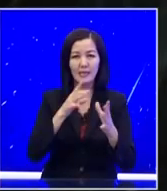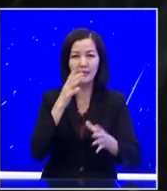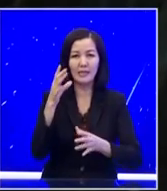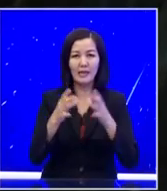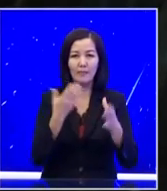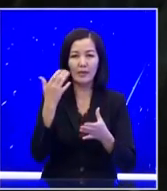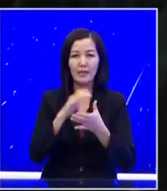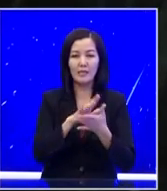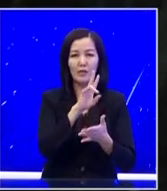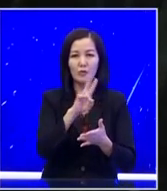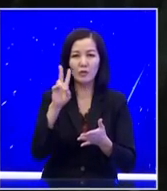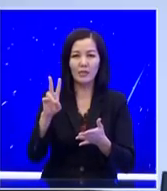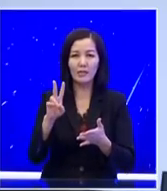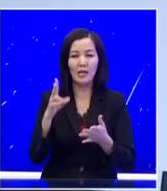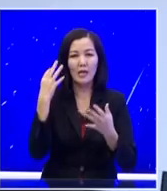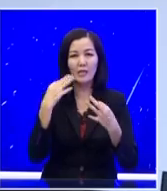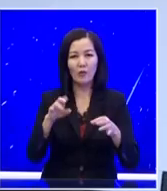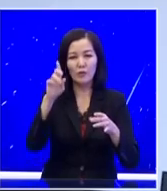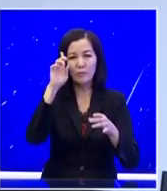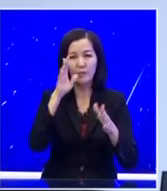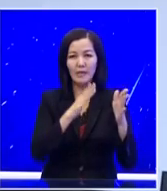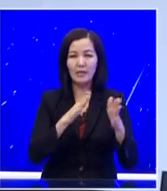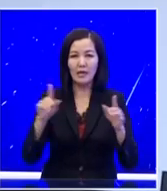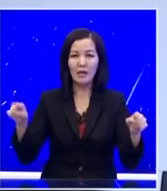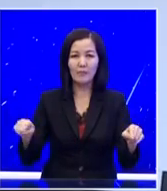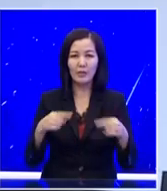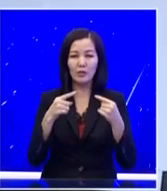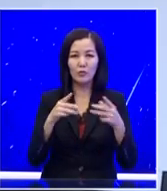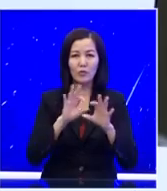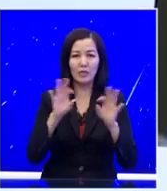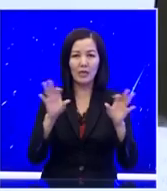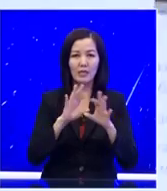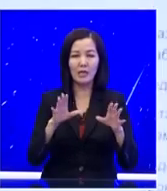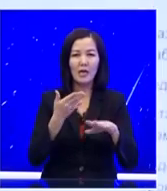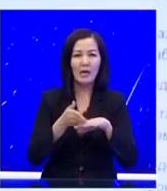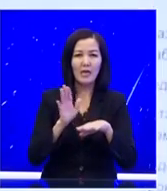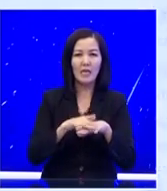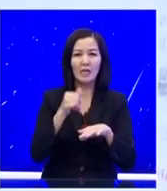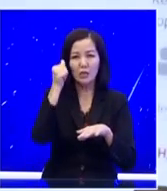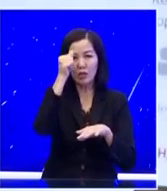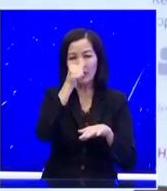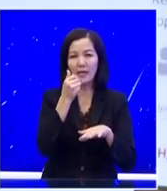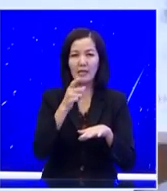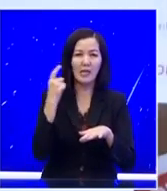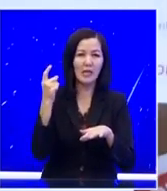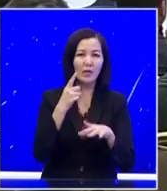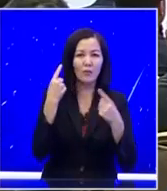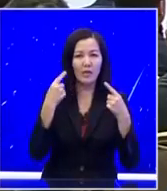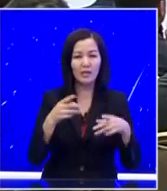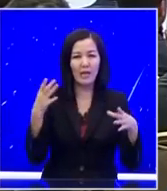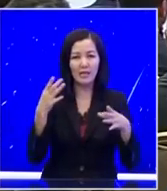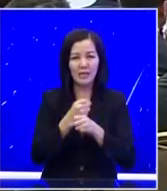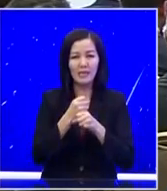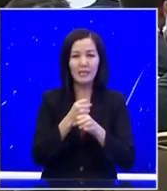шығарған Нұрсұлтан Әбішұлы тәуелсіз еліміздің қалыптасуын тілге тиек етті. Тоқырау жылдарындағы тығырықтан, экономикалық дағдарыстар